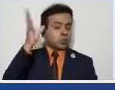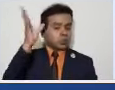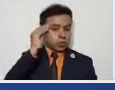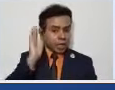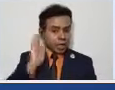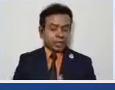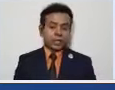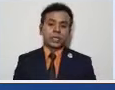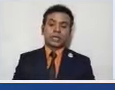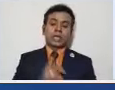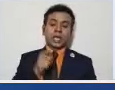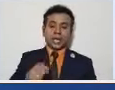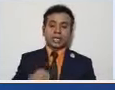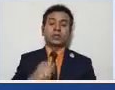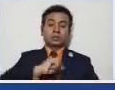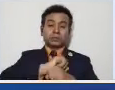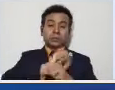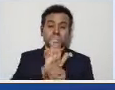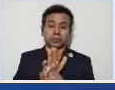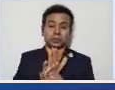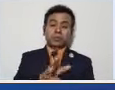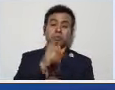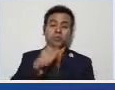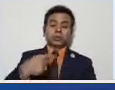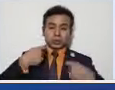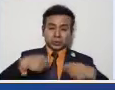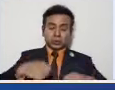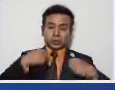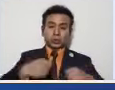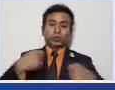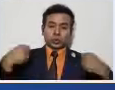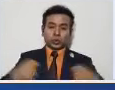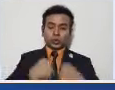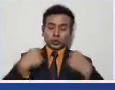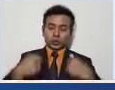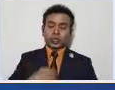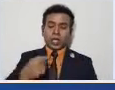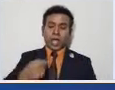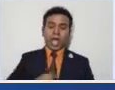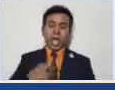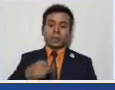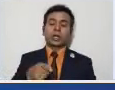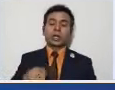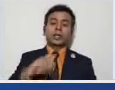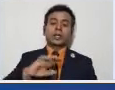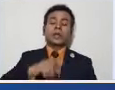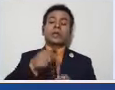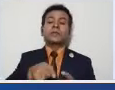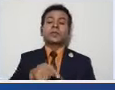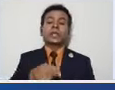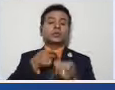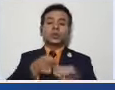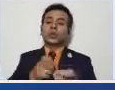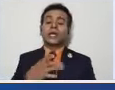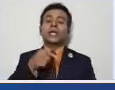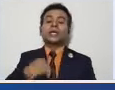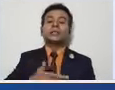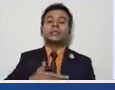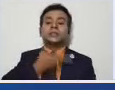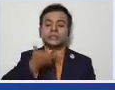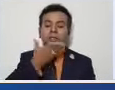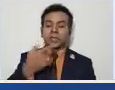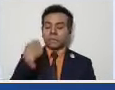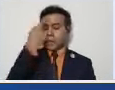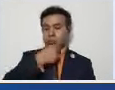আমার আরেকজনকেও আমি সুরক্ষিত পারবো, সুরক্ষিত রাখতে পারবো। এই বিষয়গুলো আমরা মনে রাখি। সবাই আমরা এই যুদ্ধে যে